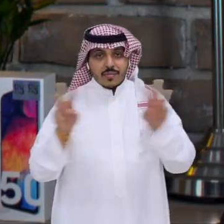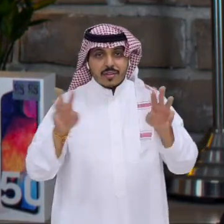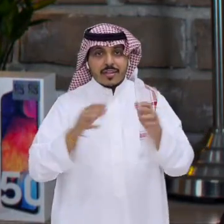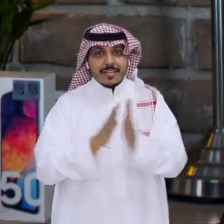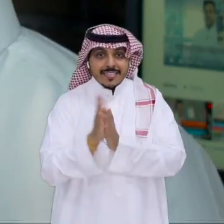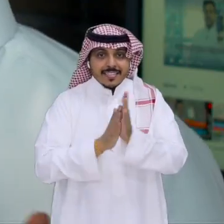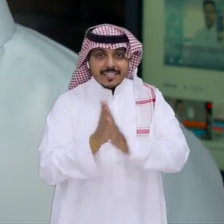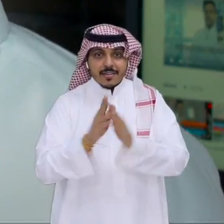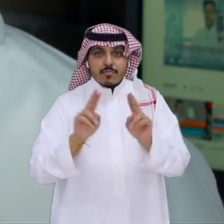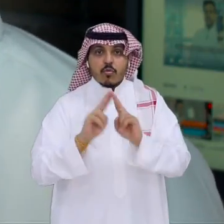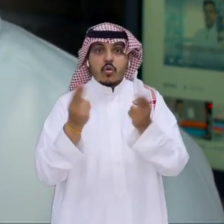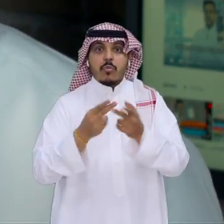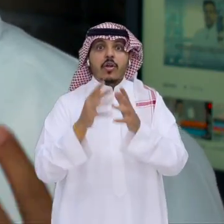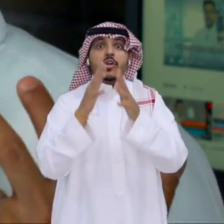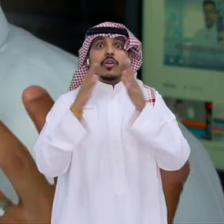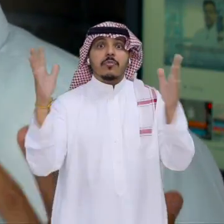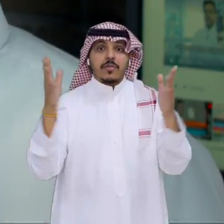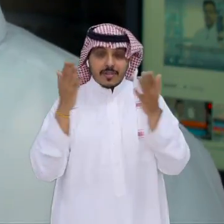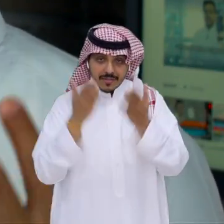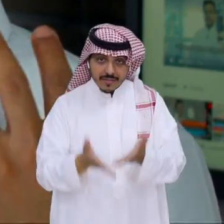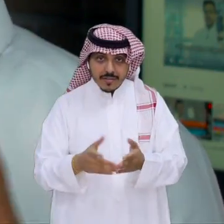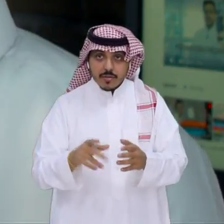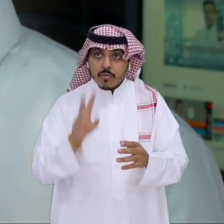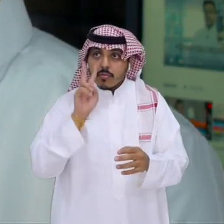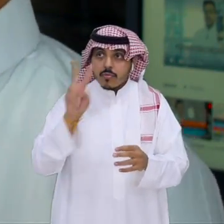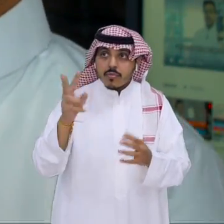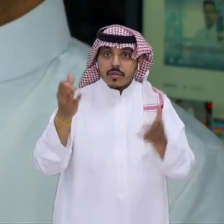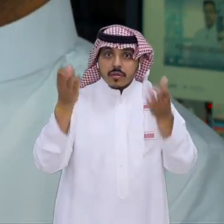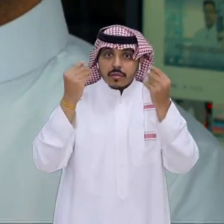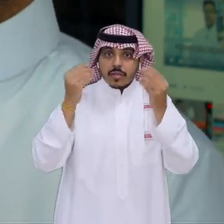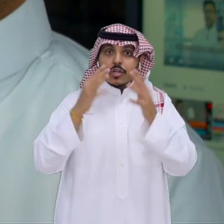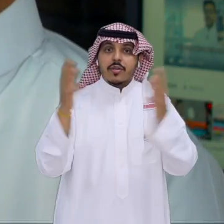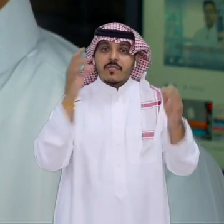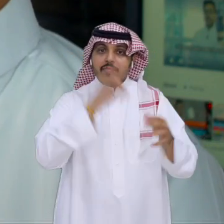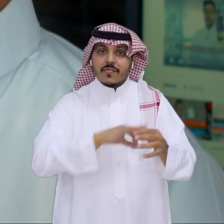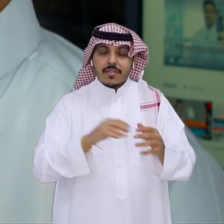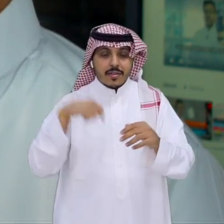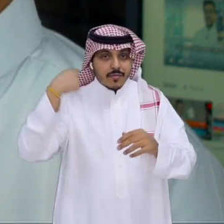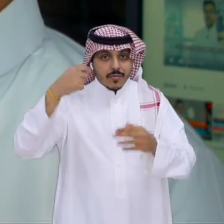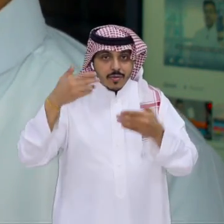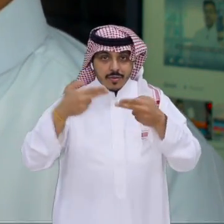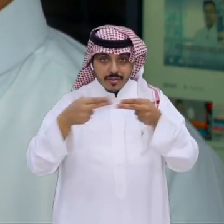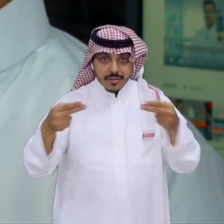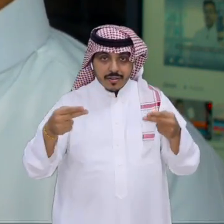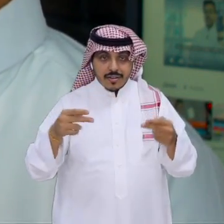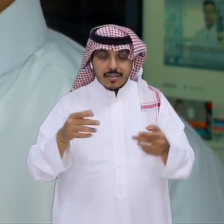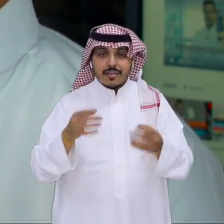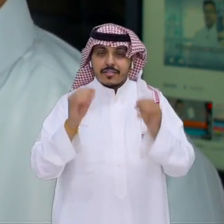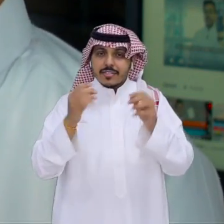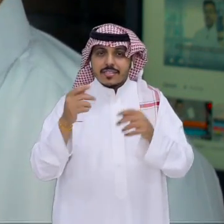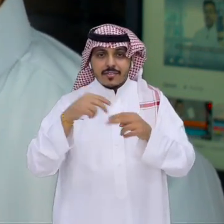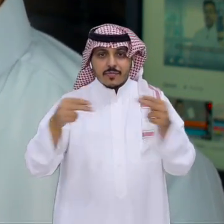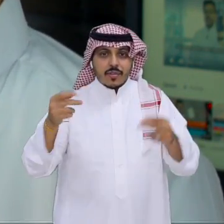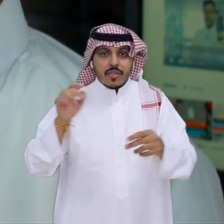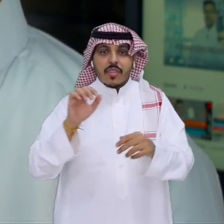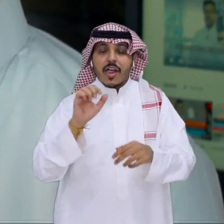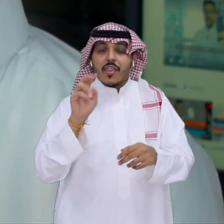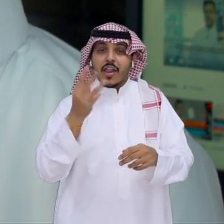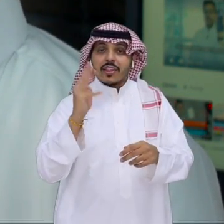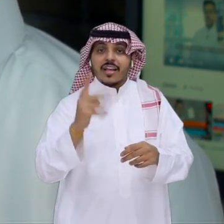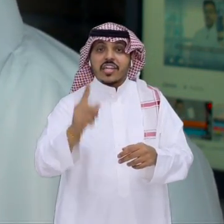جدا متحمس لمؤتمرات ضخمة رائعة تعطينا فائدة جدا كبيرة. نهاية الحلقة وكل حلقة يعطيكم العافية، الحلقة الماضية الظهر